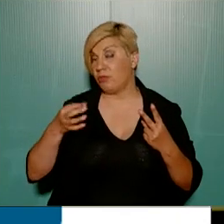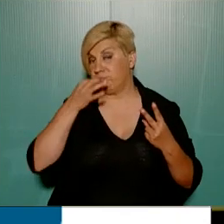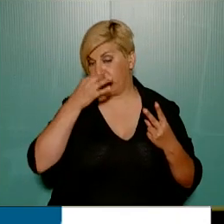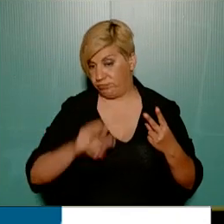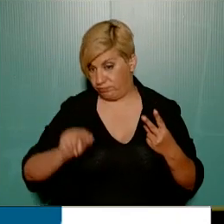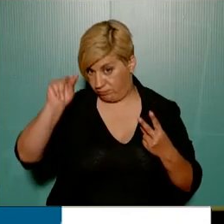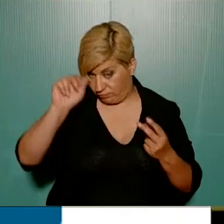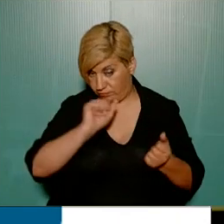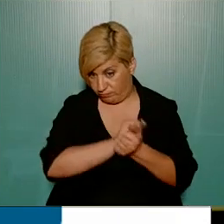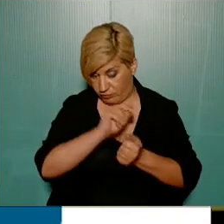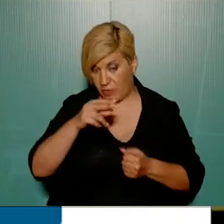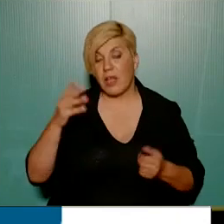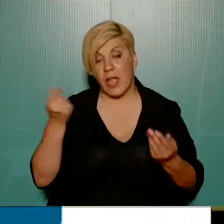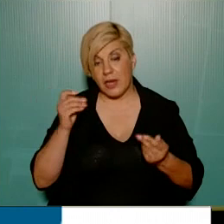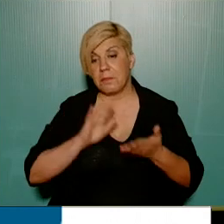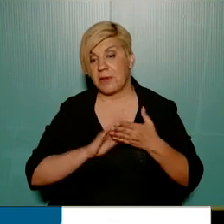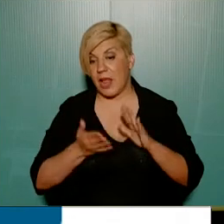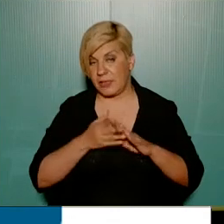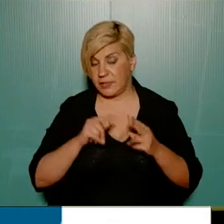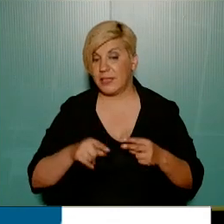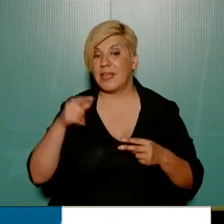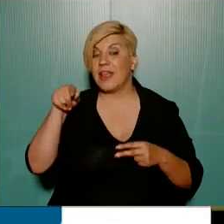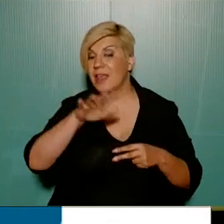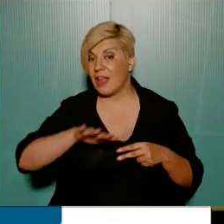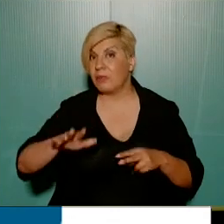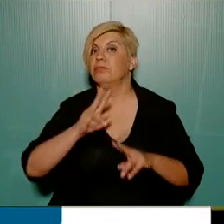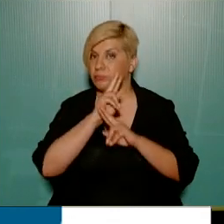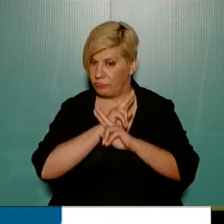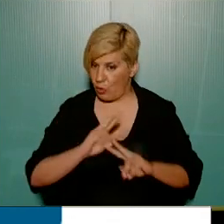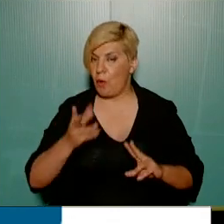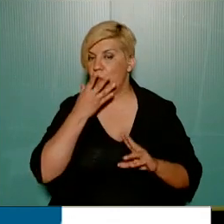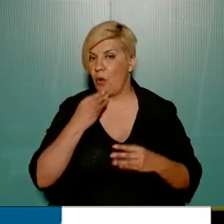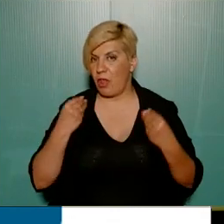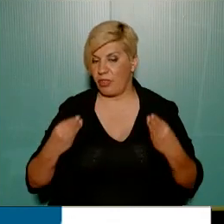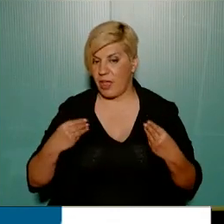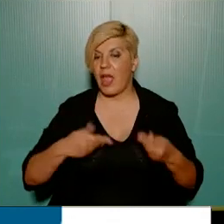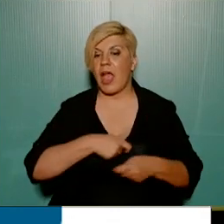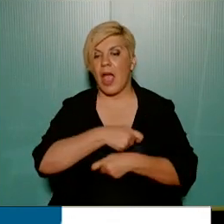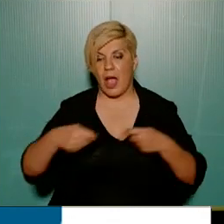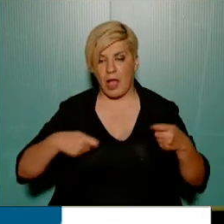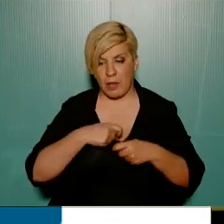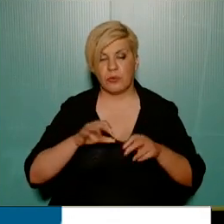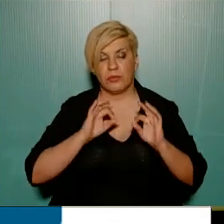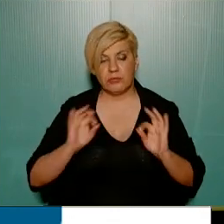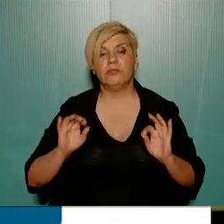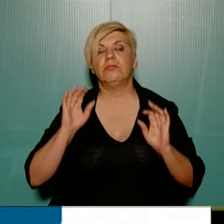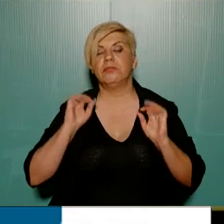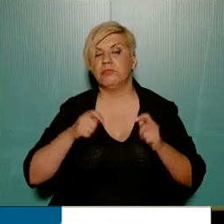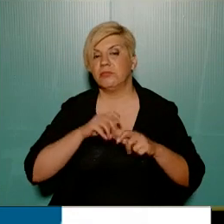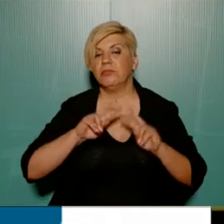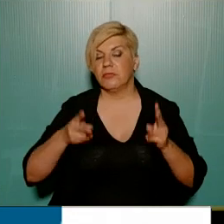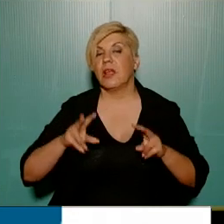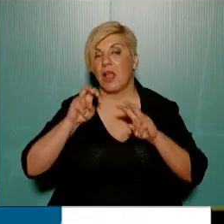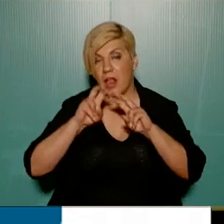και δέσμευση του Δημάρχου και έγινε πράξη. Πλέον η κατάσταση έχει ομαλοποιηθεί, ενώ οι έμποροι συνεχίζουν να μείονται καθημερινά, ενώ οι